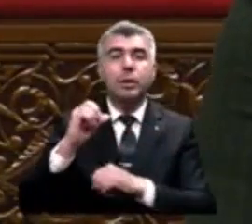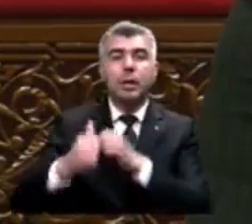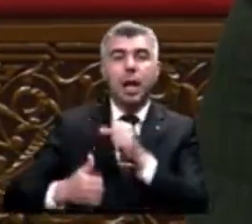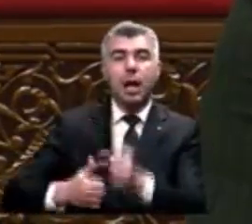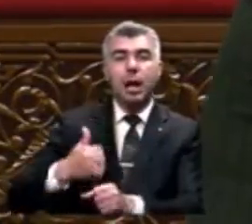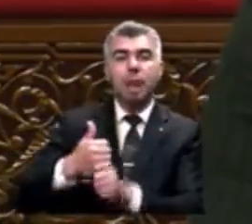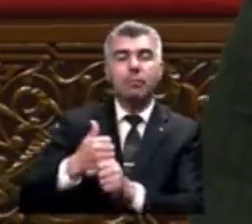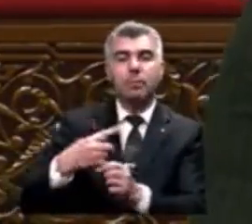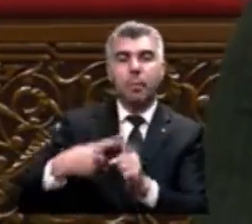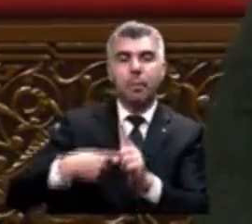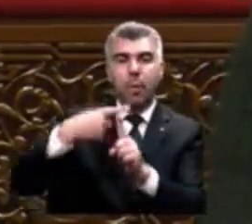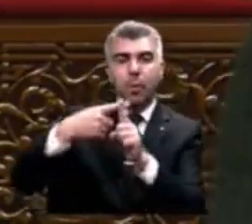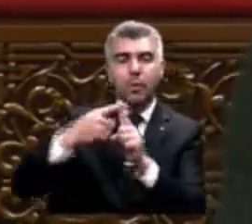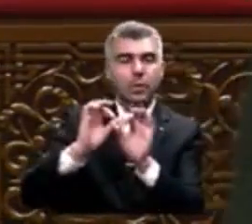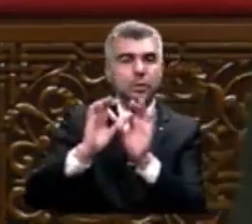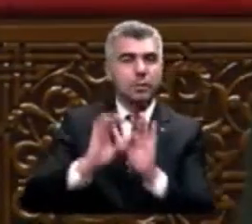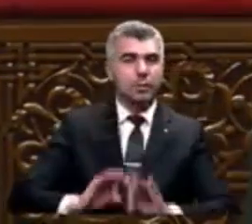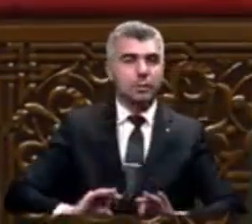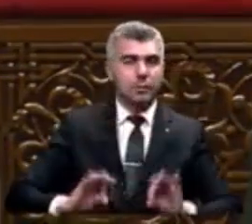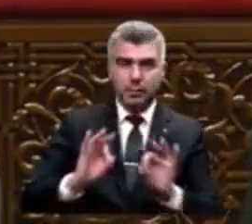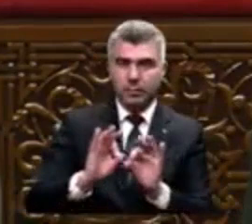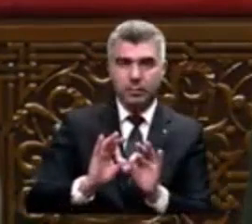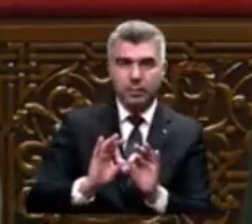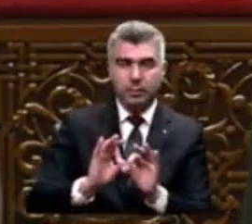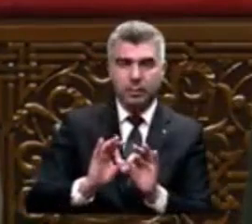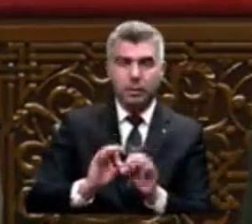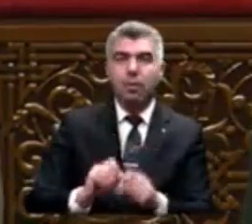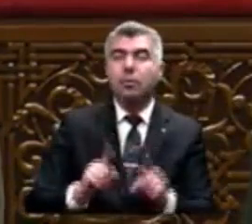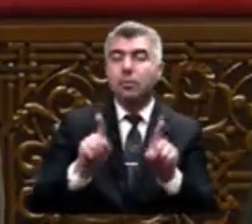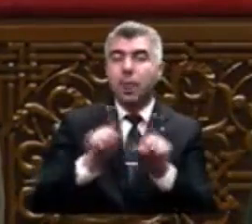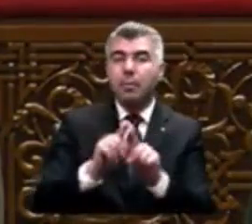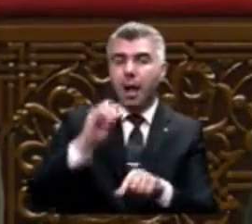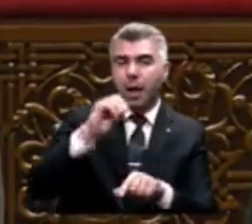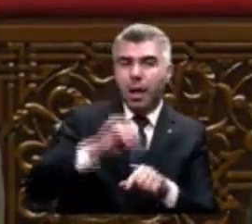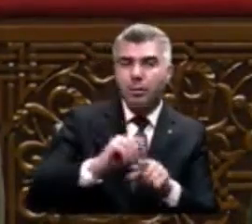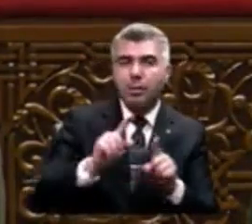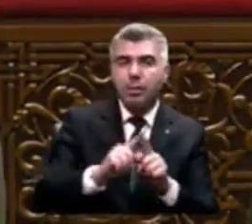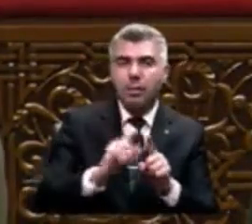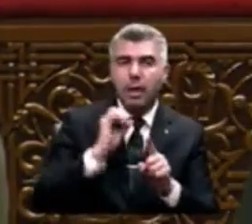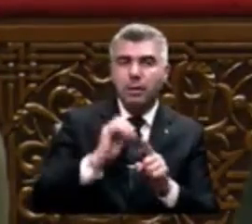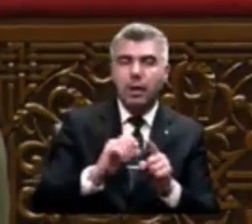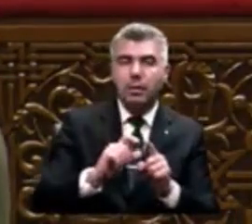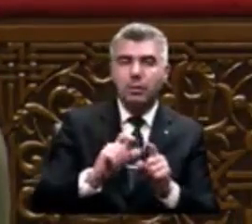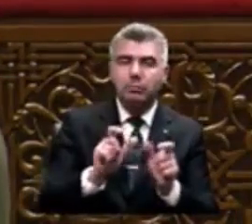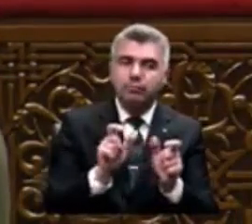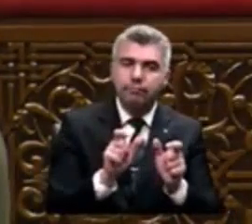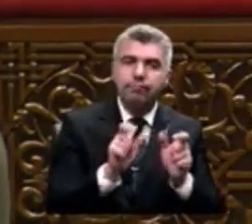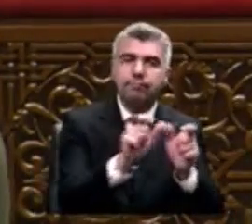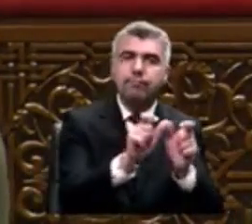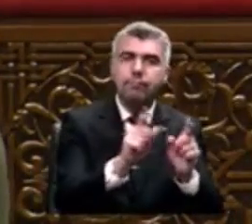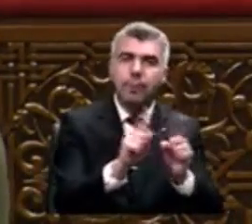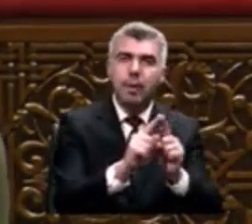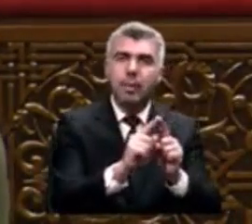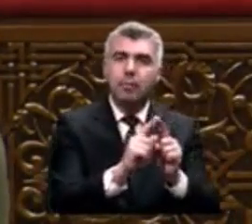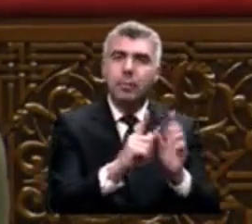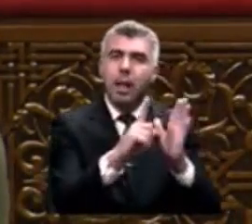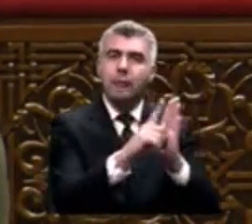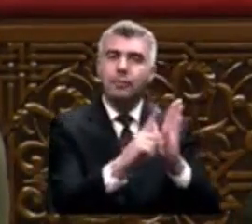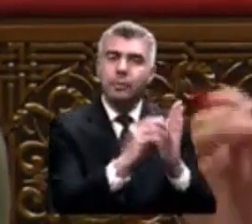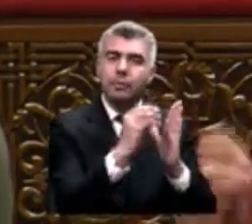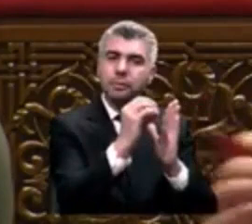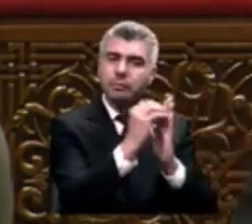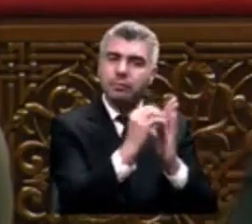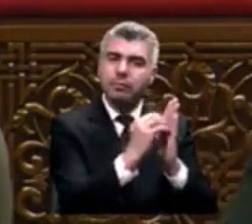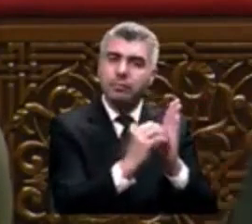بل وكذلك سيد الوزير الإجهاز على مكتسباتها عبر إقرار نظام للعقوبات بدون مرتكزات، بالإضافة